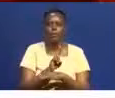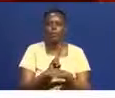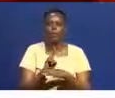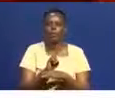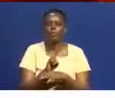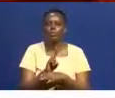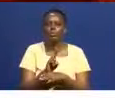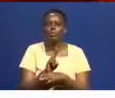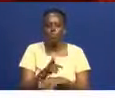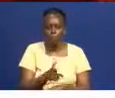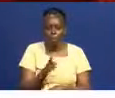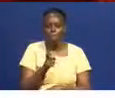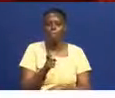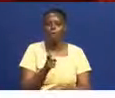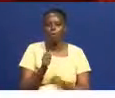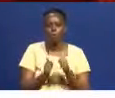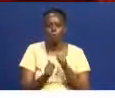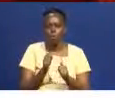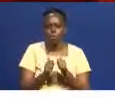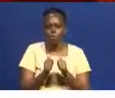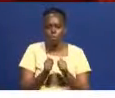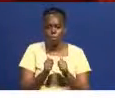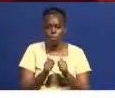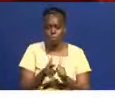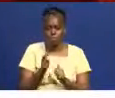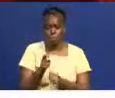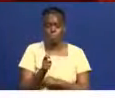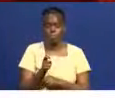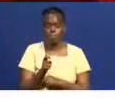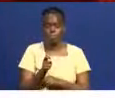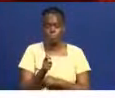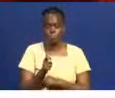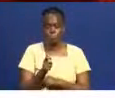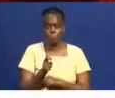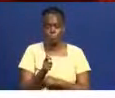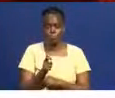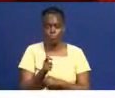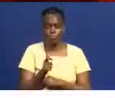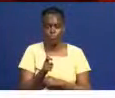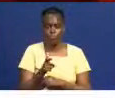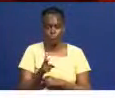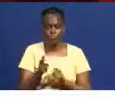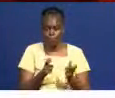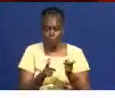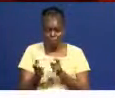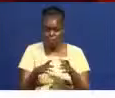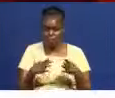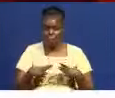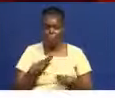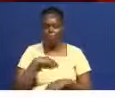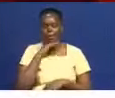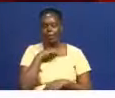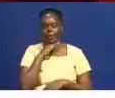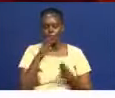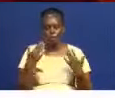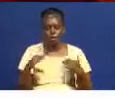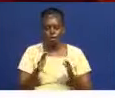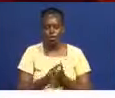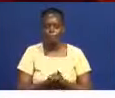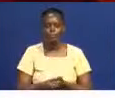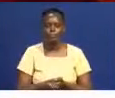waliweza kutumia bunduki zile ambazo ziko na risasi na kupiga hao wananchi ambao walifariki.